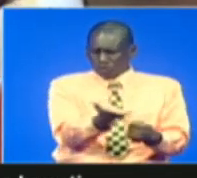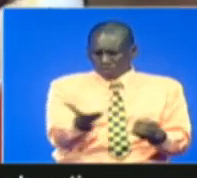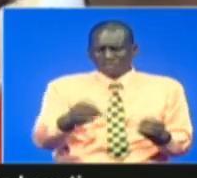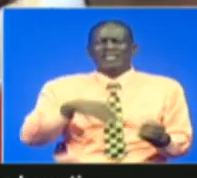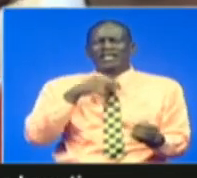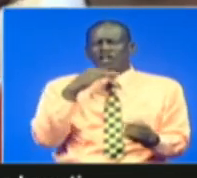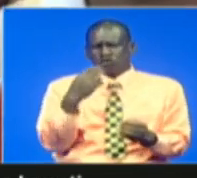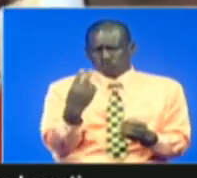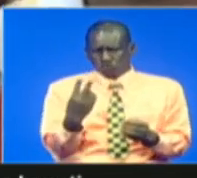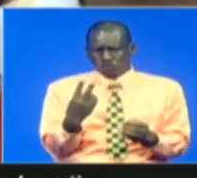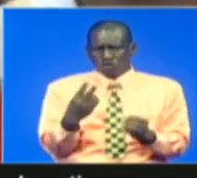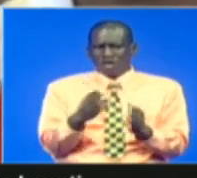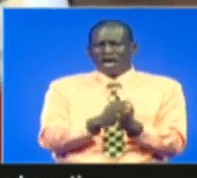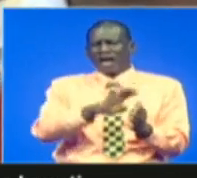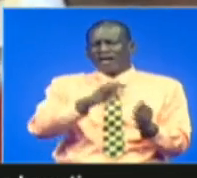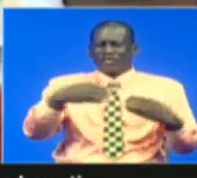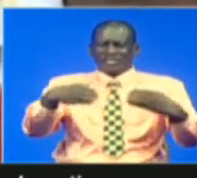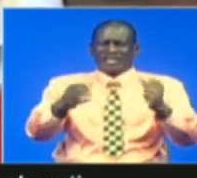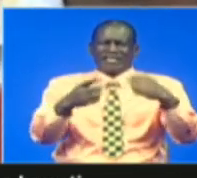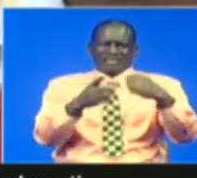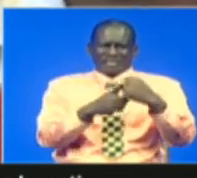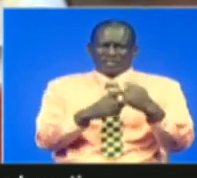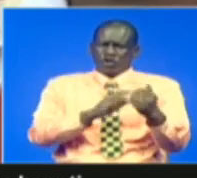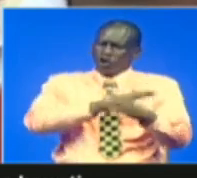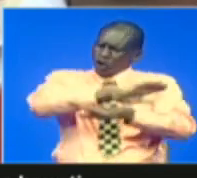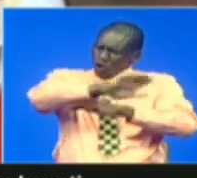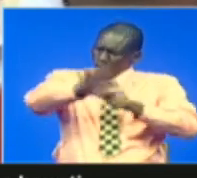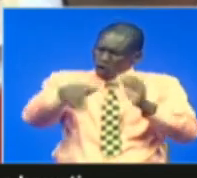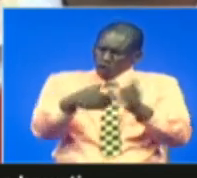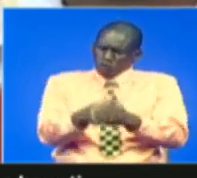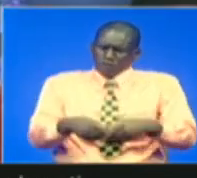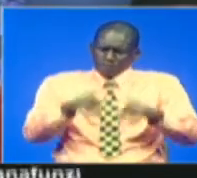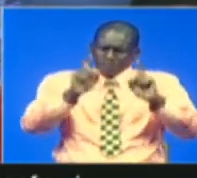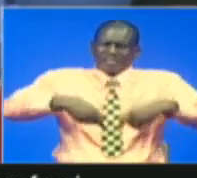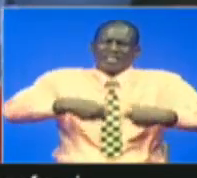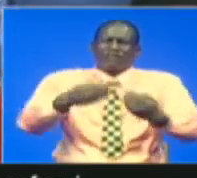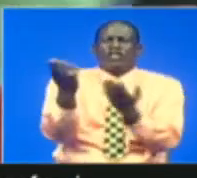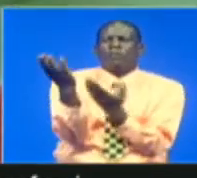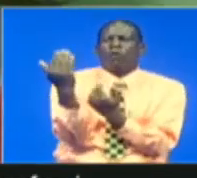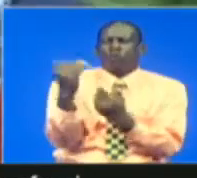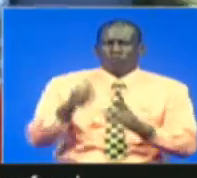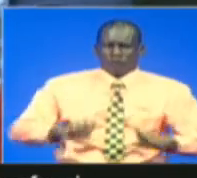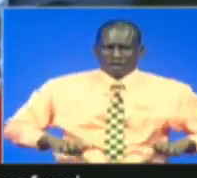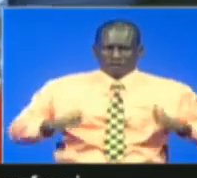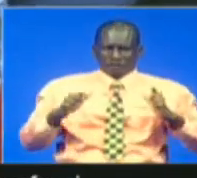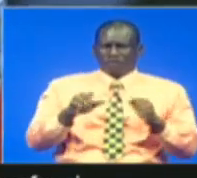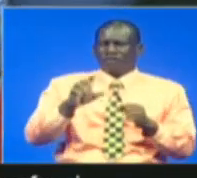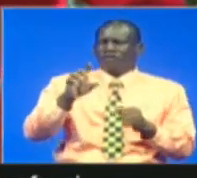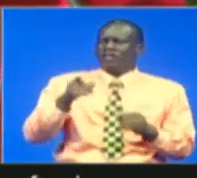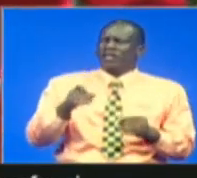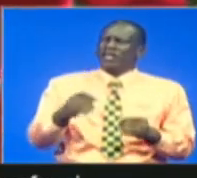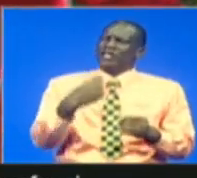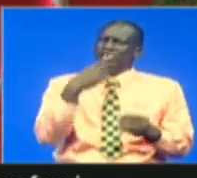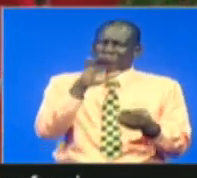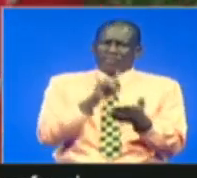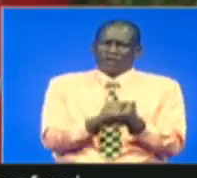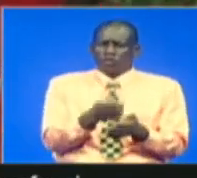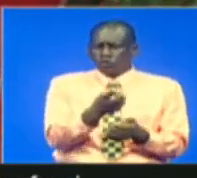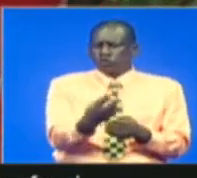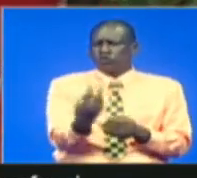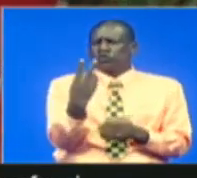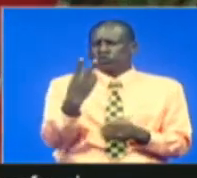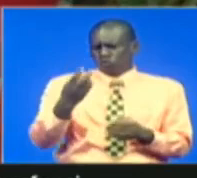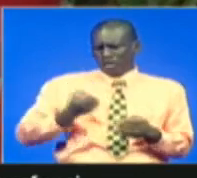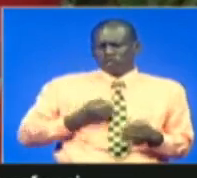hata wale wako katika darasa la 6, wote tuwapatie matumaini ya maisha. Ndirangu alisema kuwa wasichana hao walikuwa werevu sana na